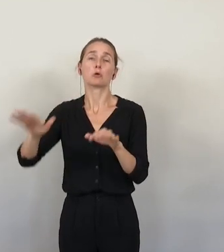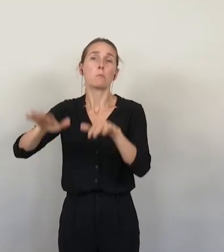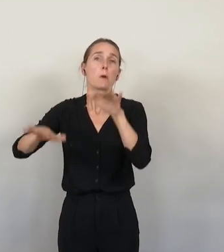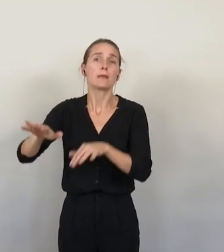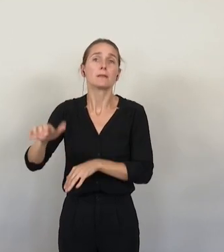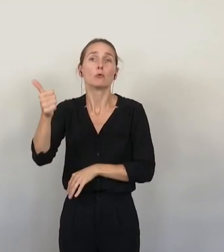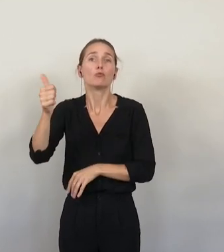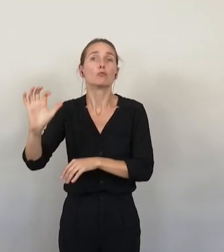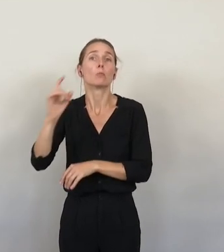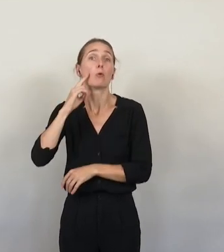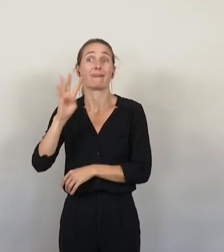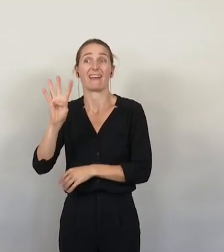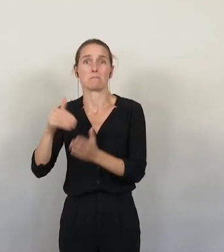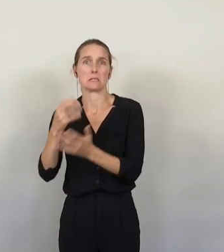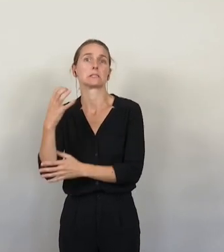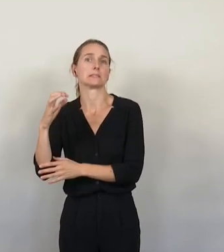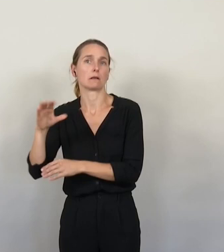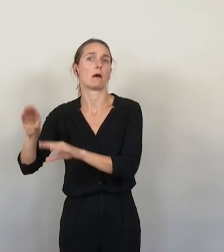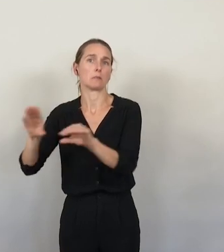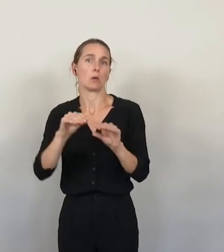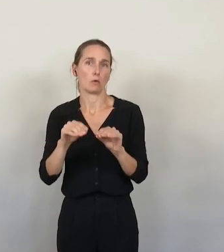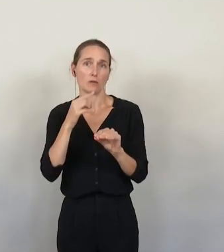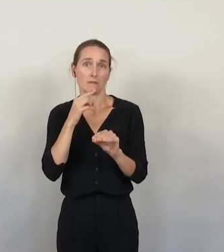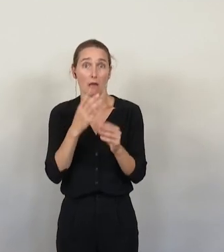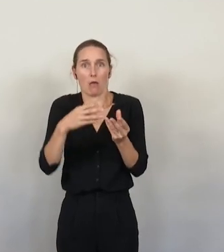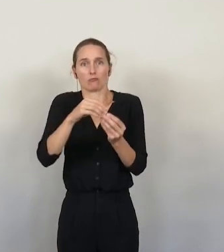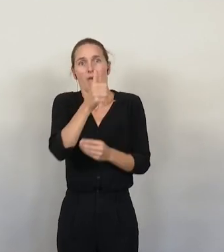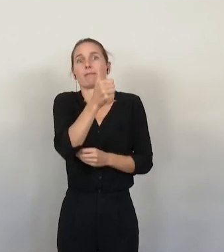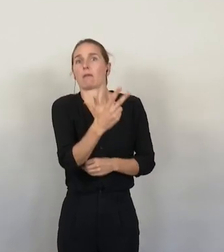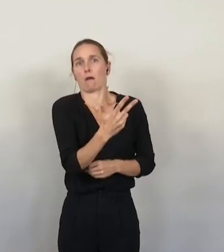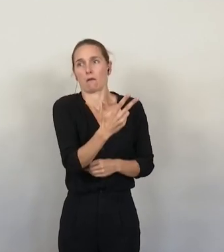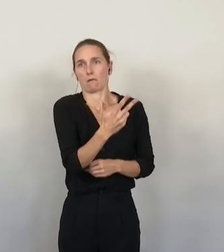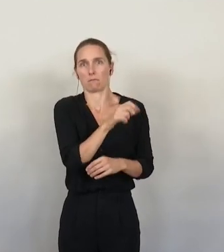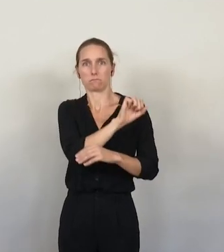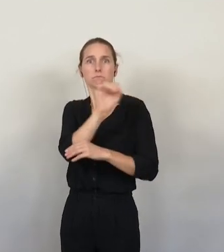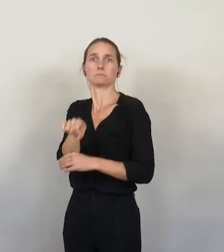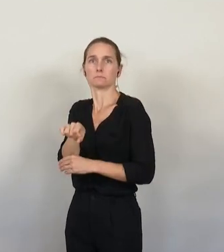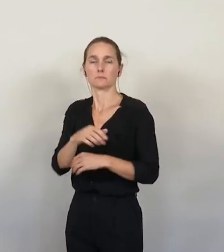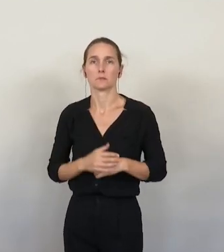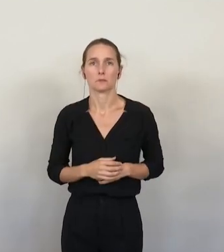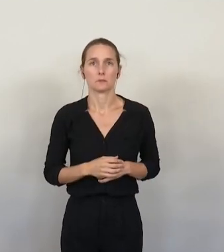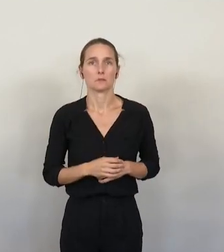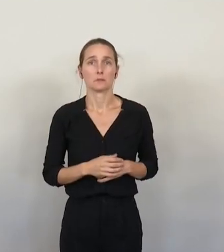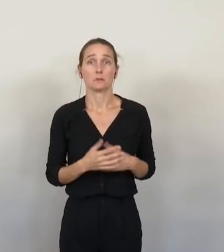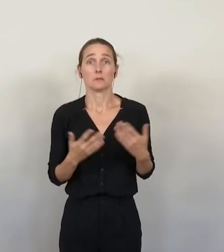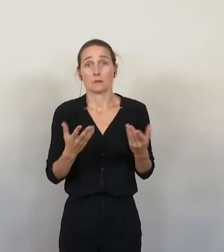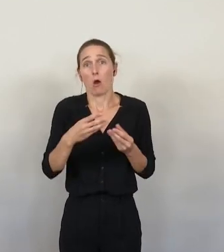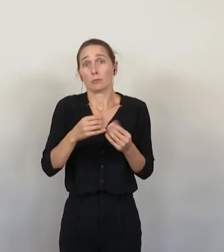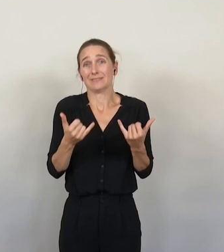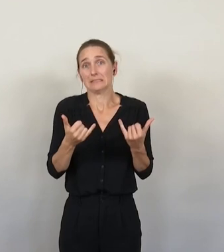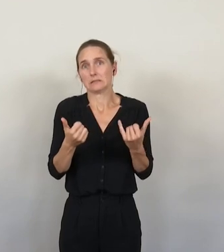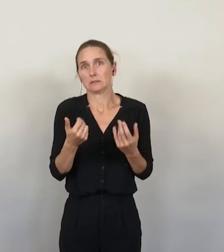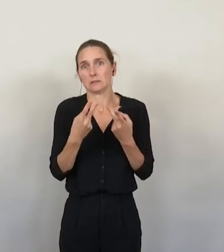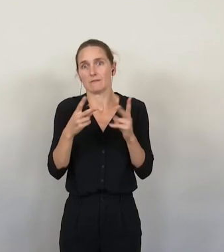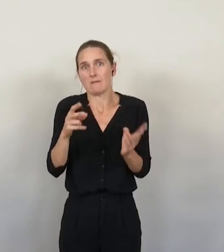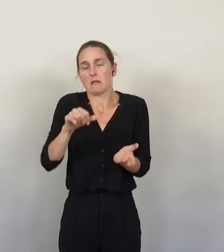4500 donc c'est un/ers de de mieux qui qui plus est dans la 3è ville centre la plus dense de France